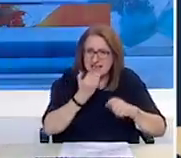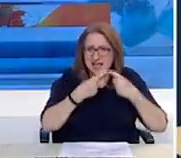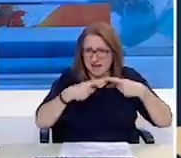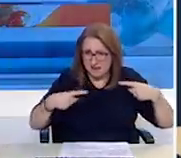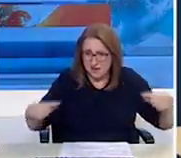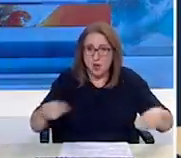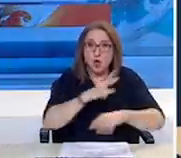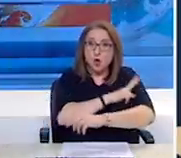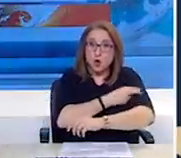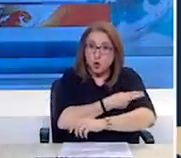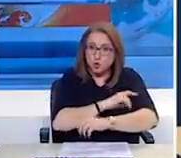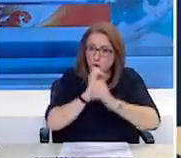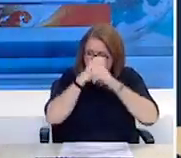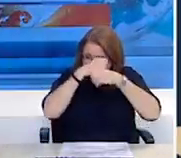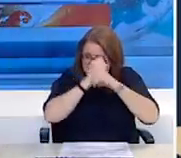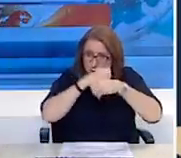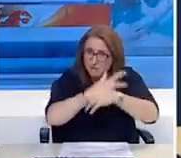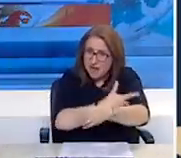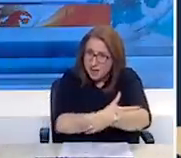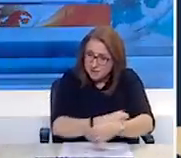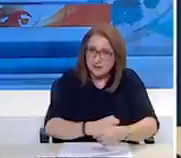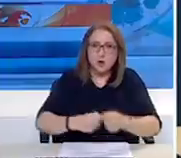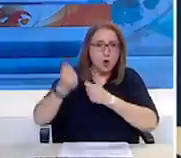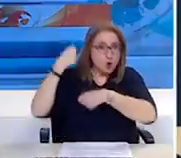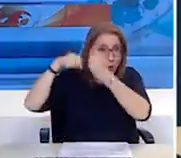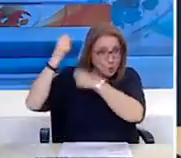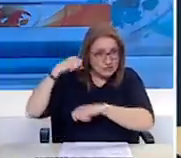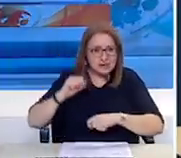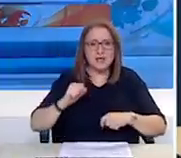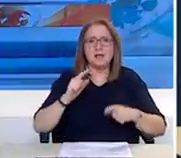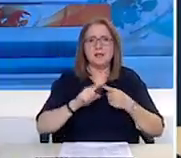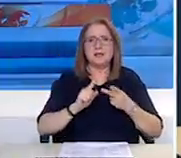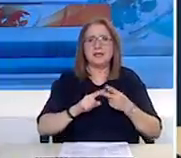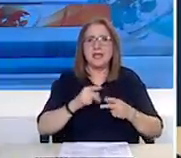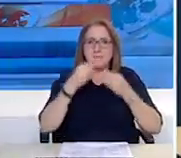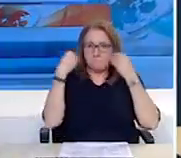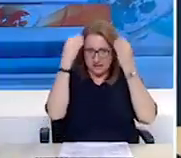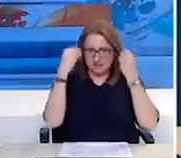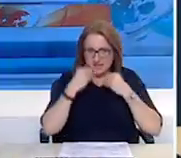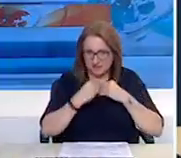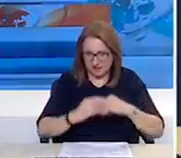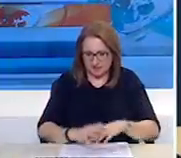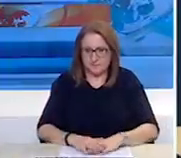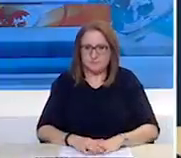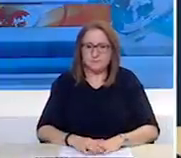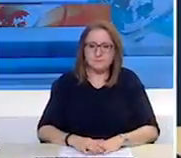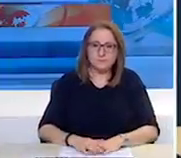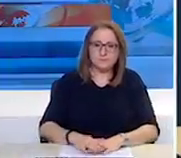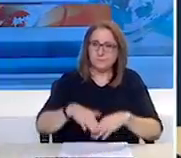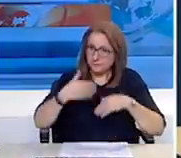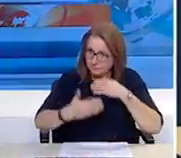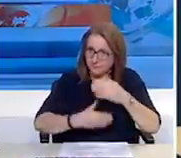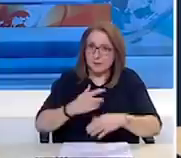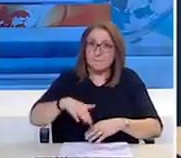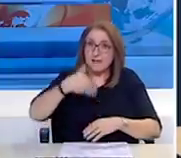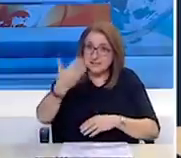κέντρα, καθώς και σε κομμωτήρια και κέντρα αισθητικής. Ειδικοί κανόνες για όλα τα υπόλοιπα θα συγκεκριμενοποιηθούν από